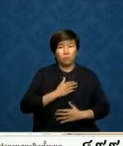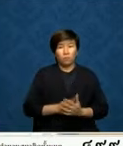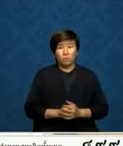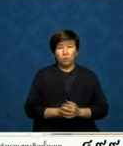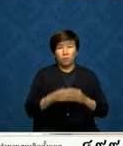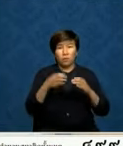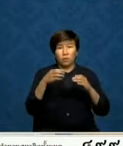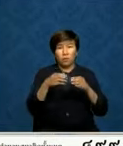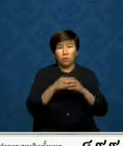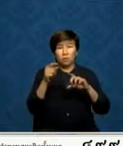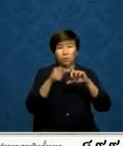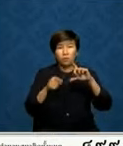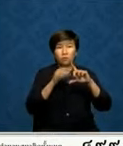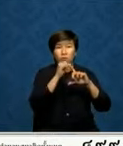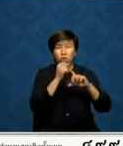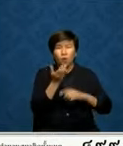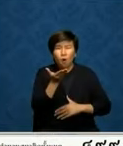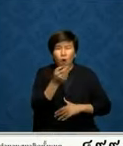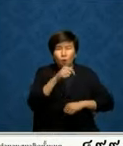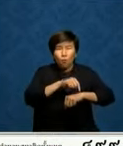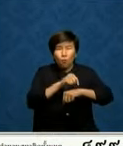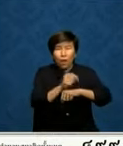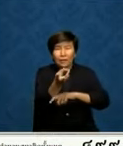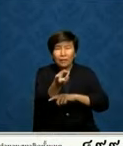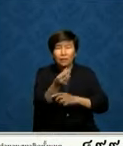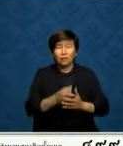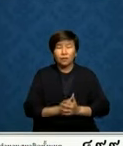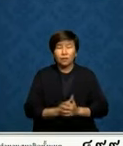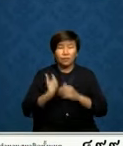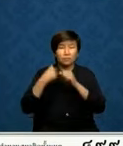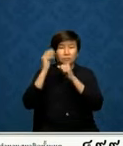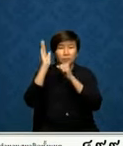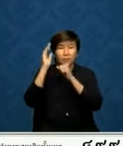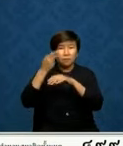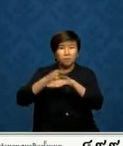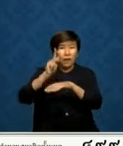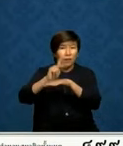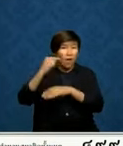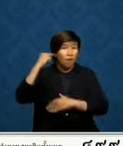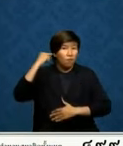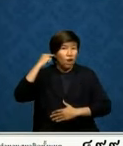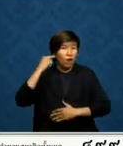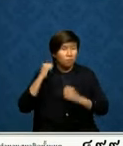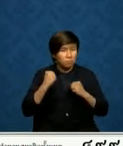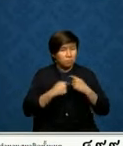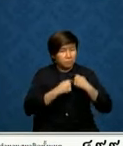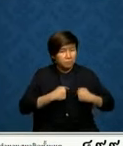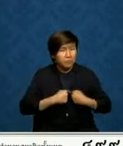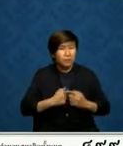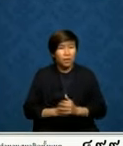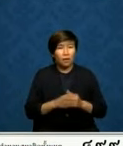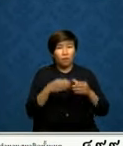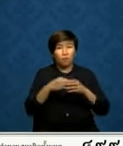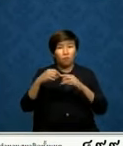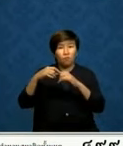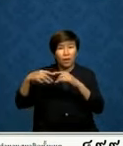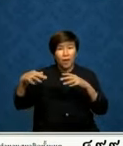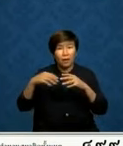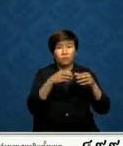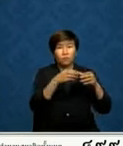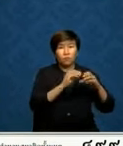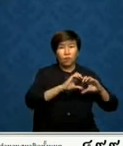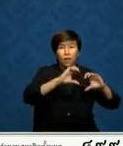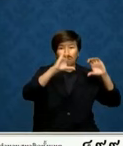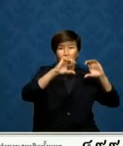านประธานครับผมขออนุญาตนิดเดียวครับท่านประธานฟังผมโดยตลอดผมมั่นใจท่านประธานได้ยินประโยคที่ผมบอกว่าทางวิปฝ่ายค้านและวิปรัฐบาล